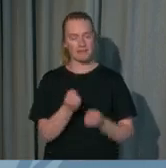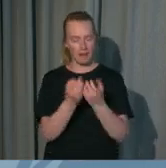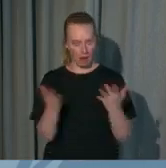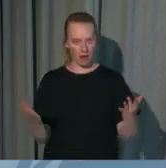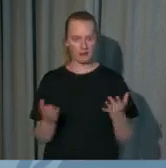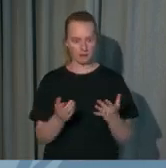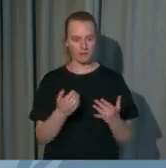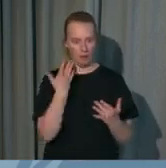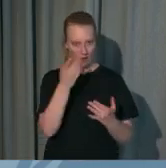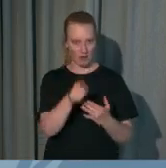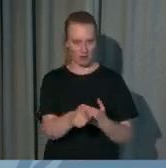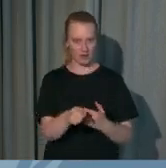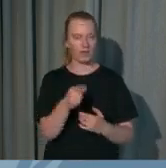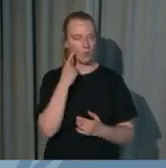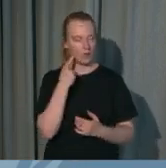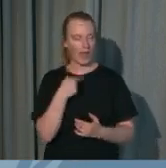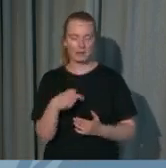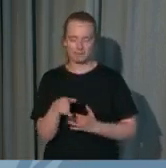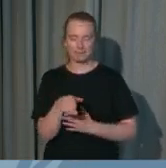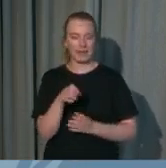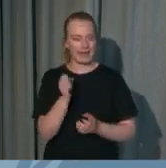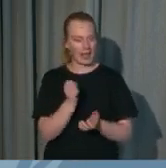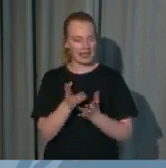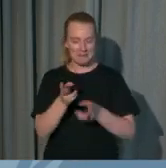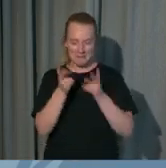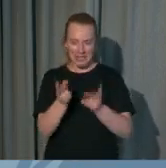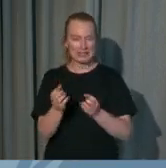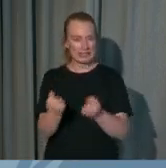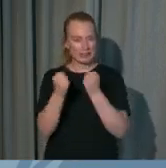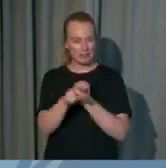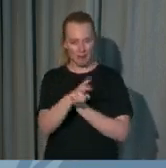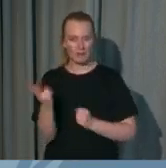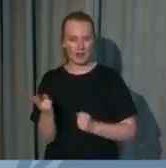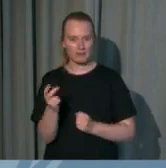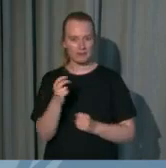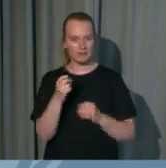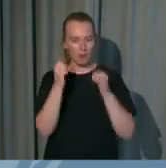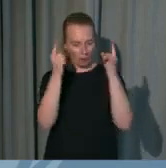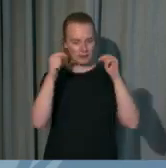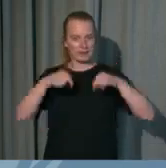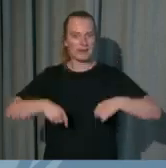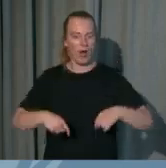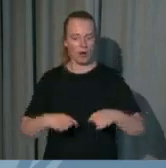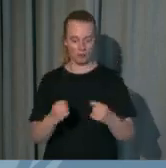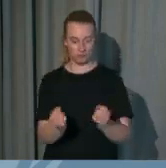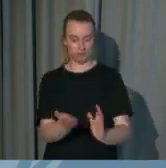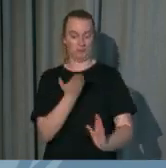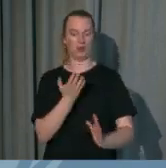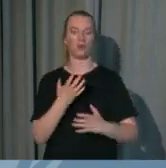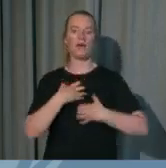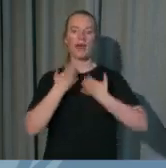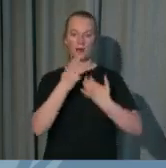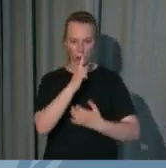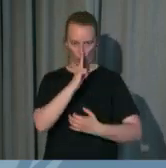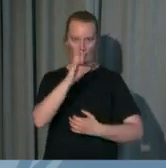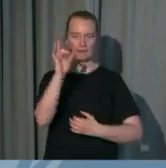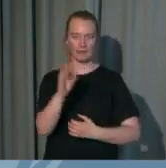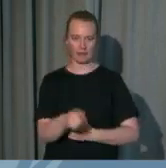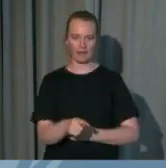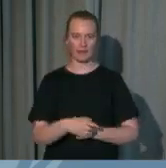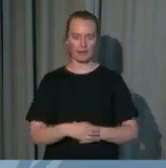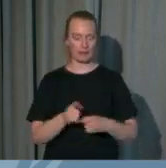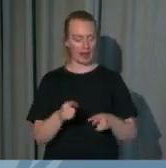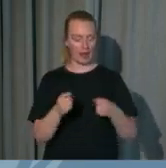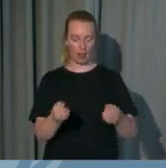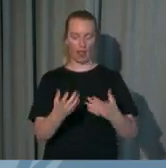reagerte akkurat like sterkt som alle andre. Da jeg våknet i morgentimen i dag og fikk de sjokkerende nyhetene. Man blir jo fylt